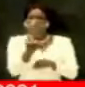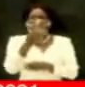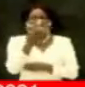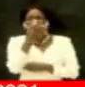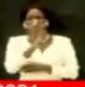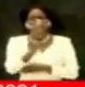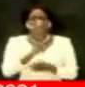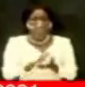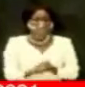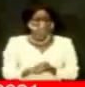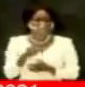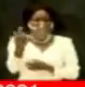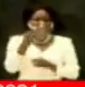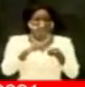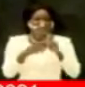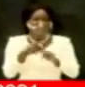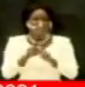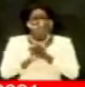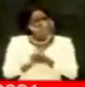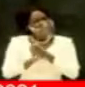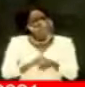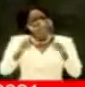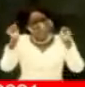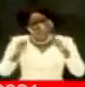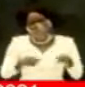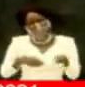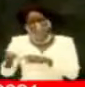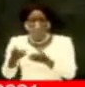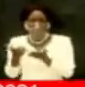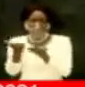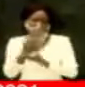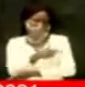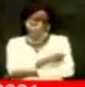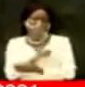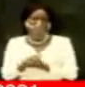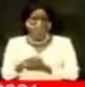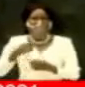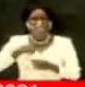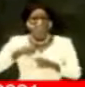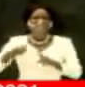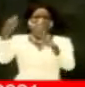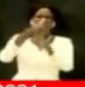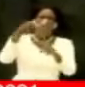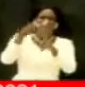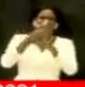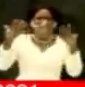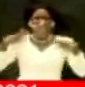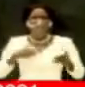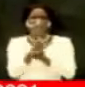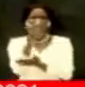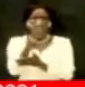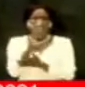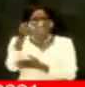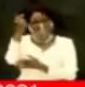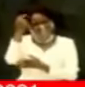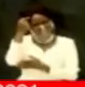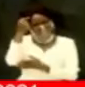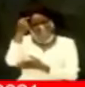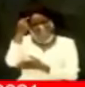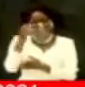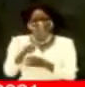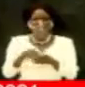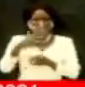anzanga tiyeni ndithu tikalandire katemera amene ife ndamafulu ndinakazwa kuti mwina katemera amene ndiyoyipa ifeyo sitimachite mmaliziwa ibino pita ku